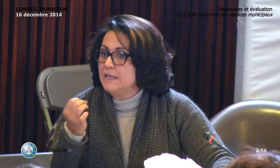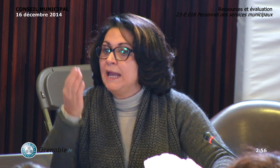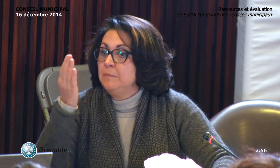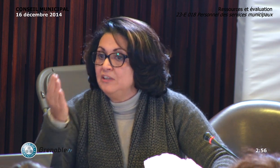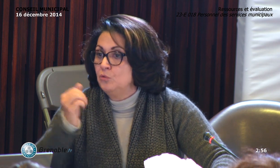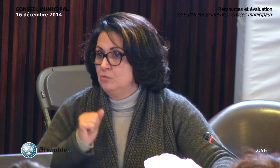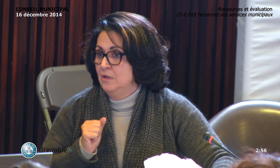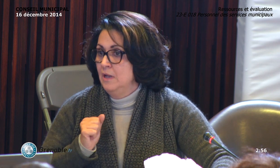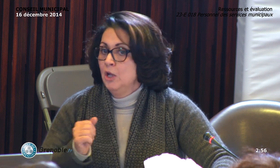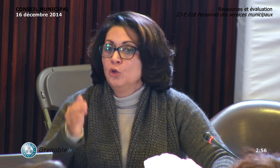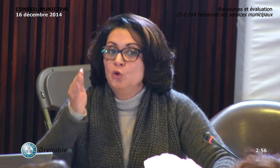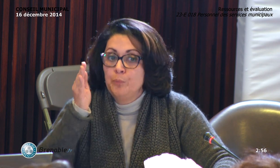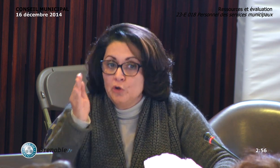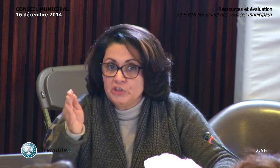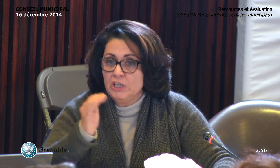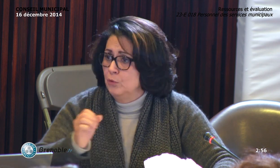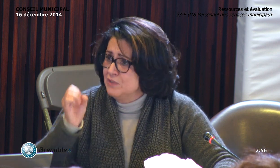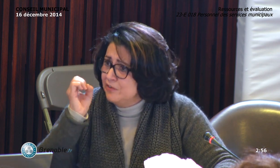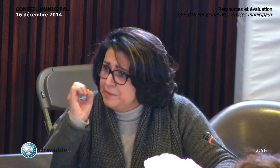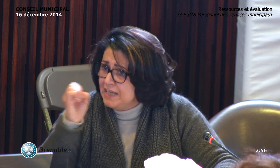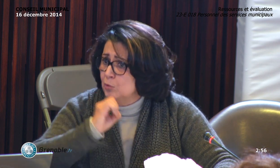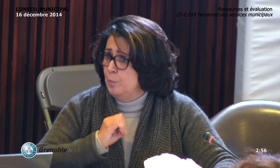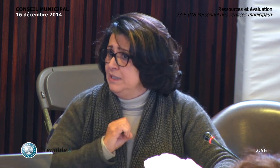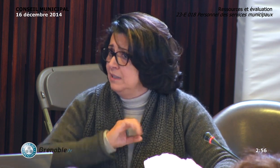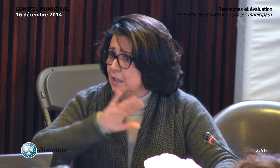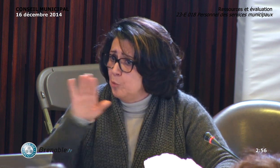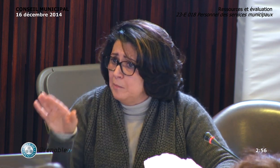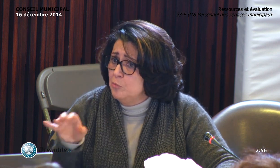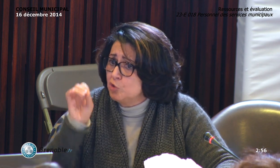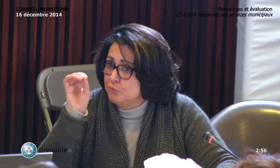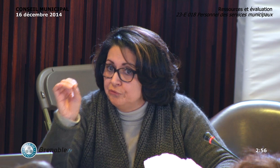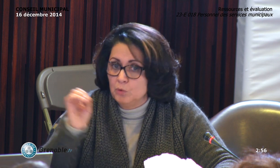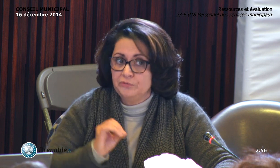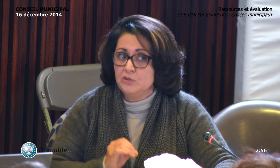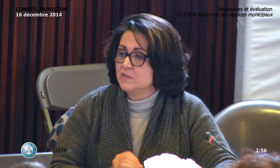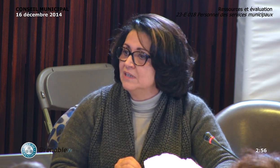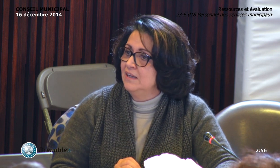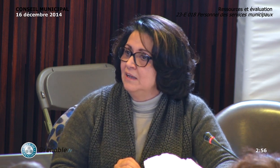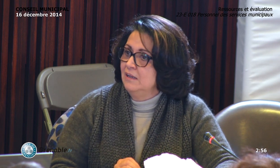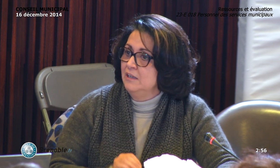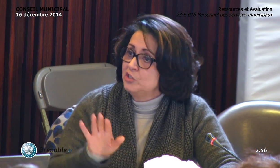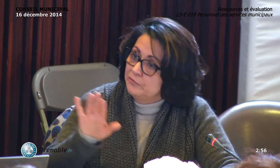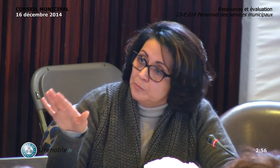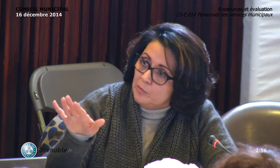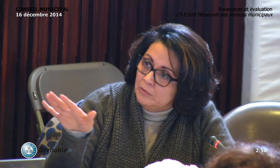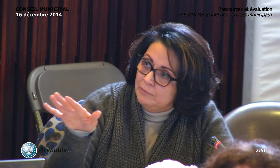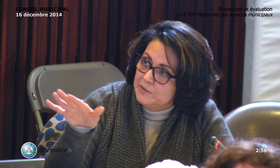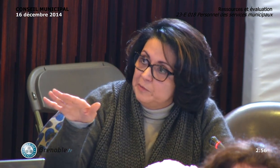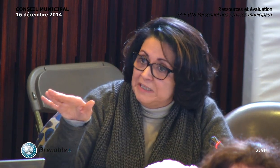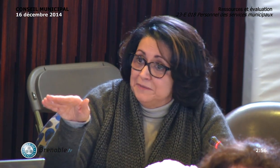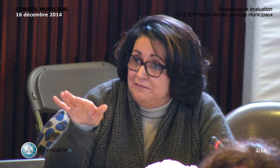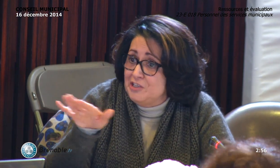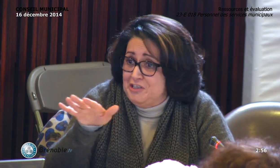exposées admettons que le projet que vous avez bien accompagné très probablement je vous fais confiance et vraiment